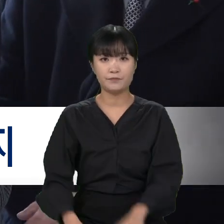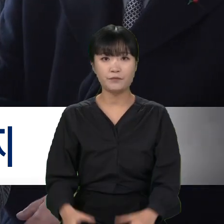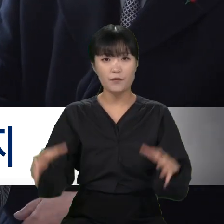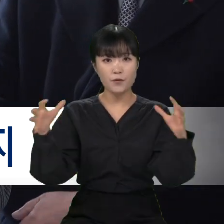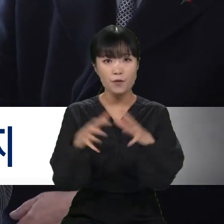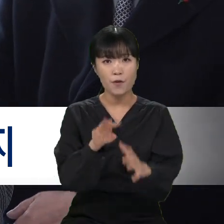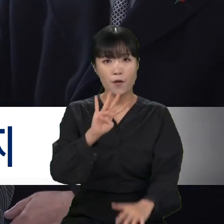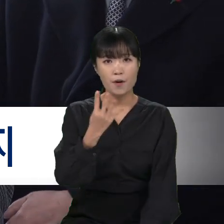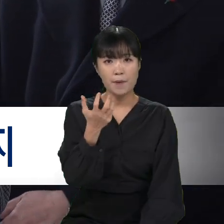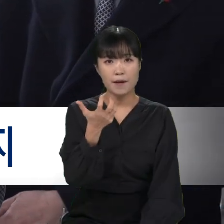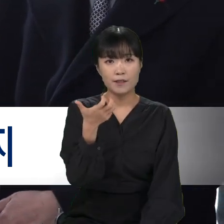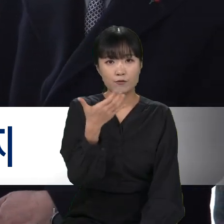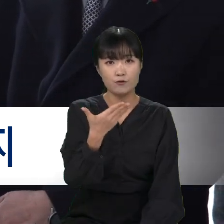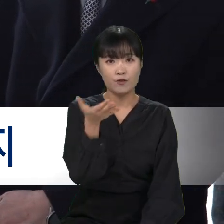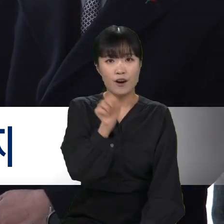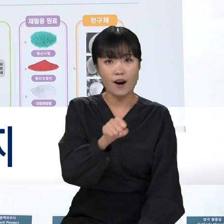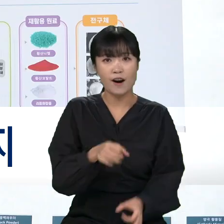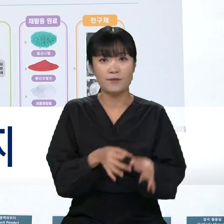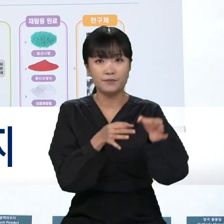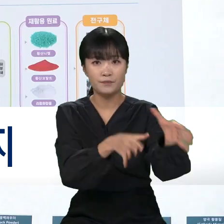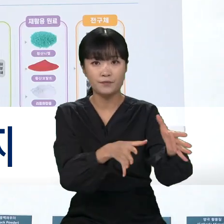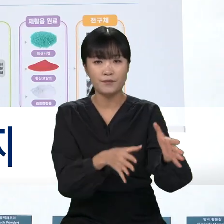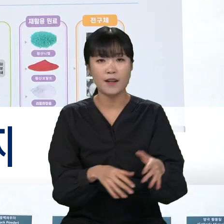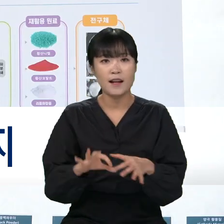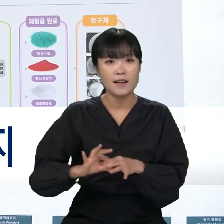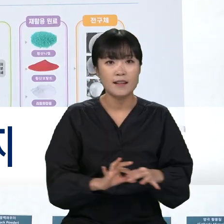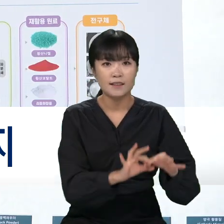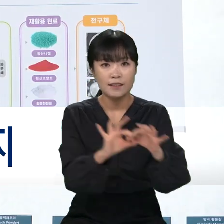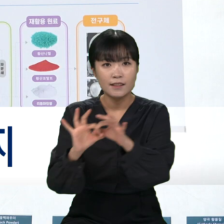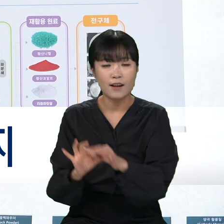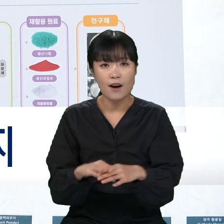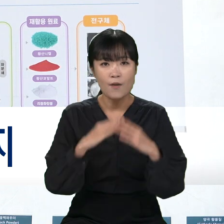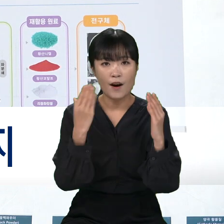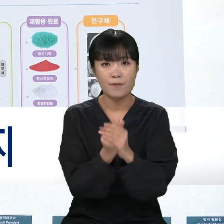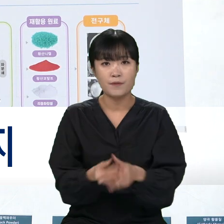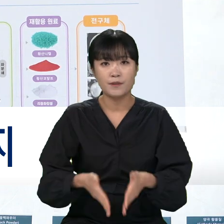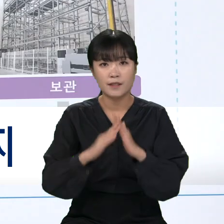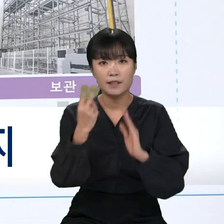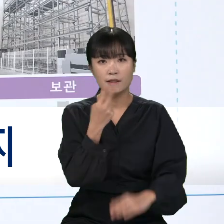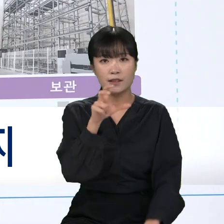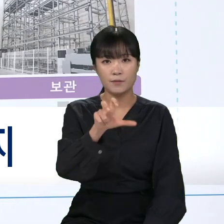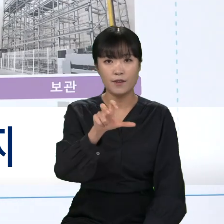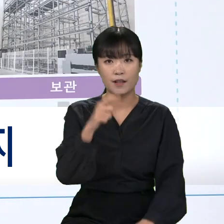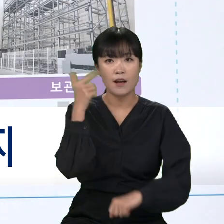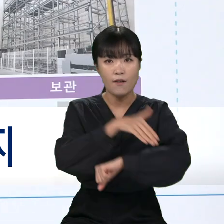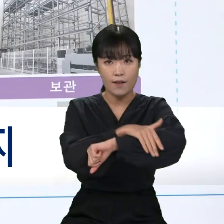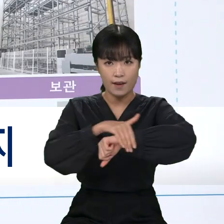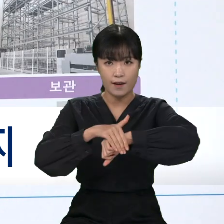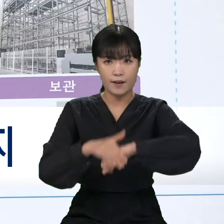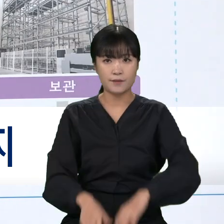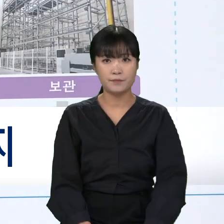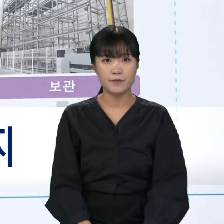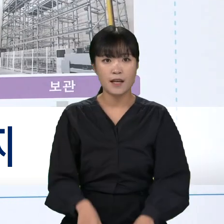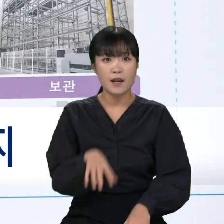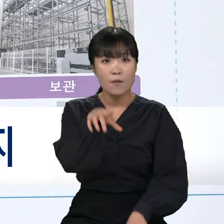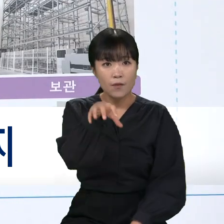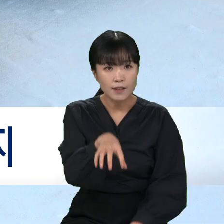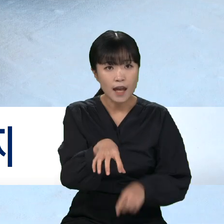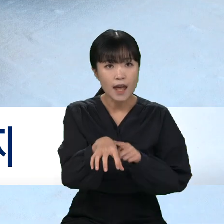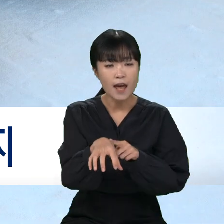총 489억 원이 투입되는 이번 클러스터 구축 사업은 2025년 완공